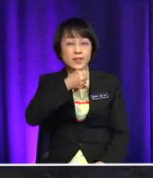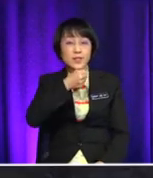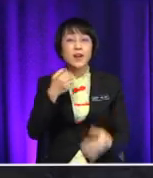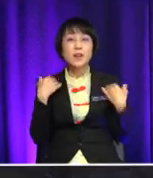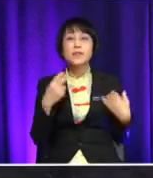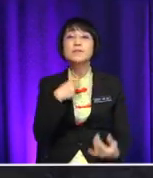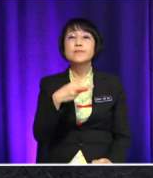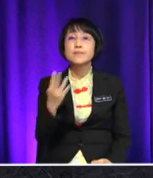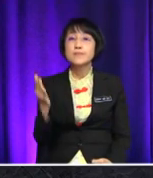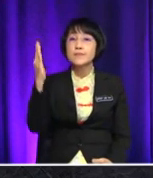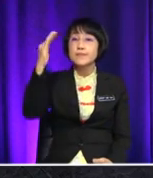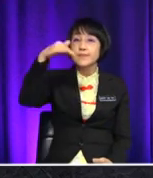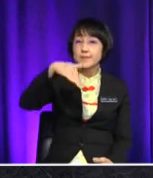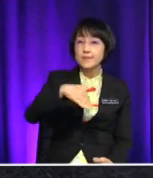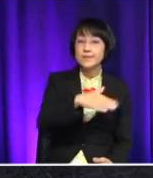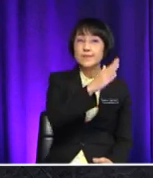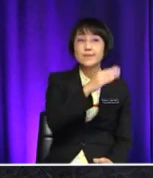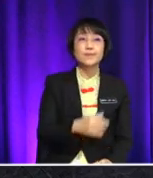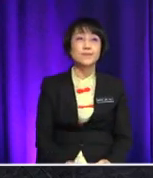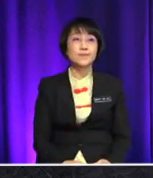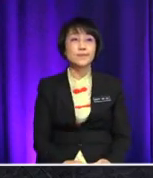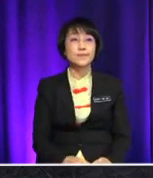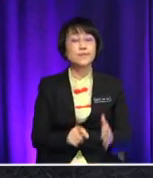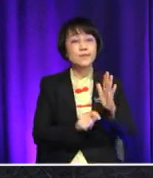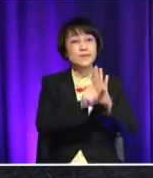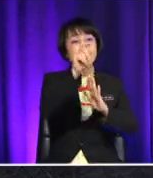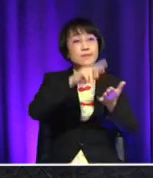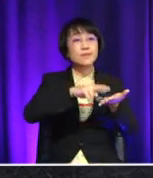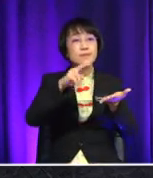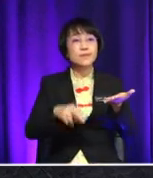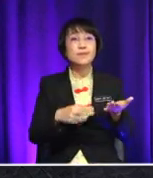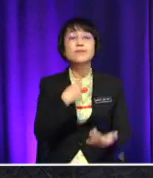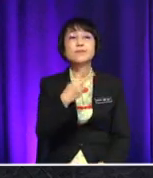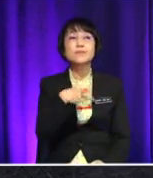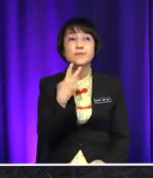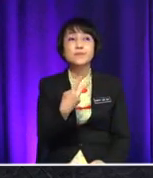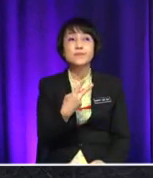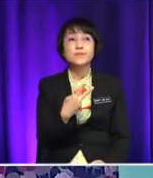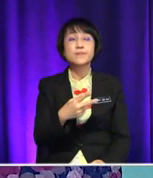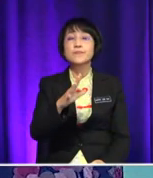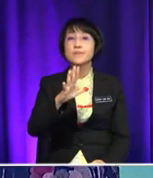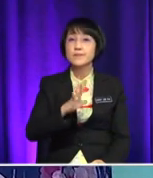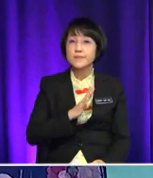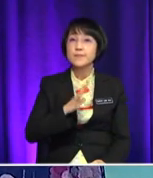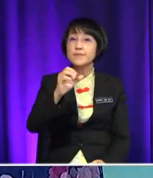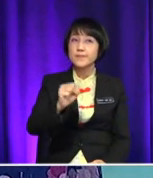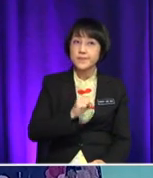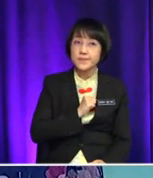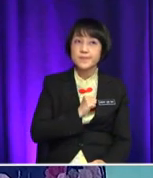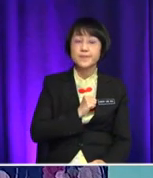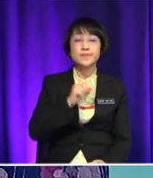Adik intonasi rendah Oke tinggi rendah nada sama juga sopan dan Ais sekali kena